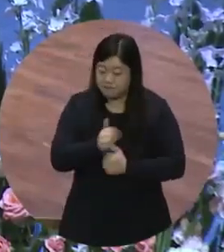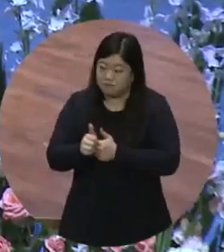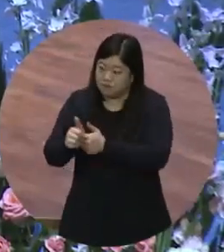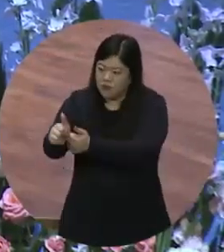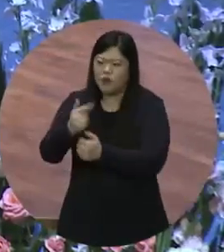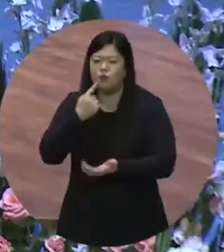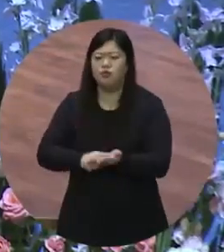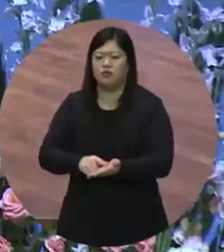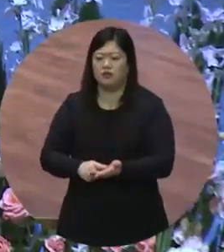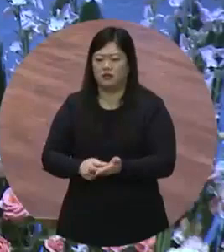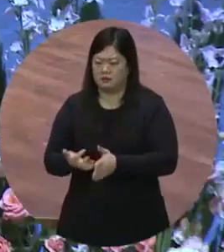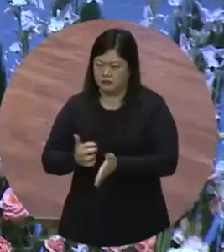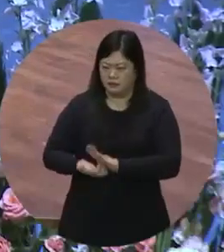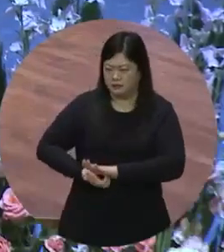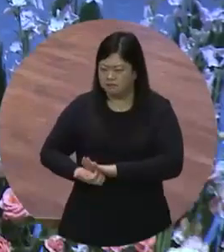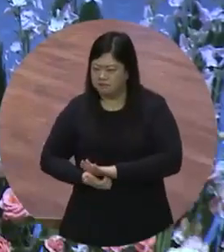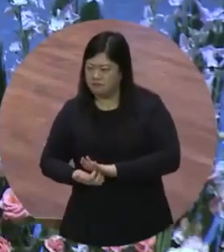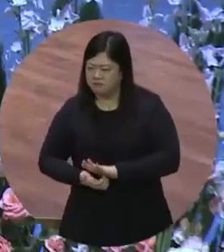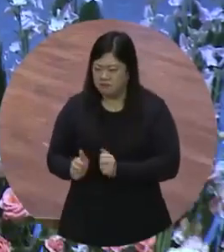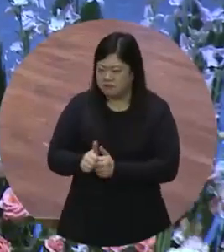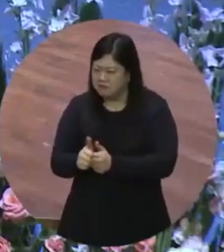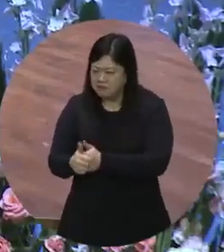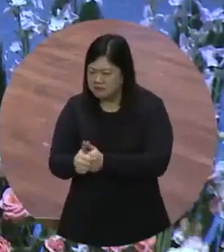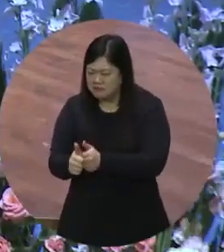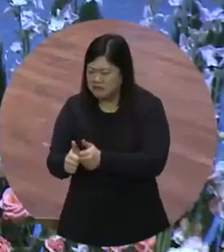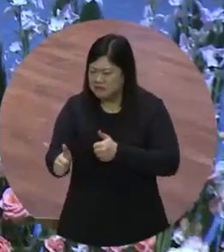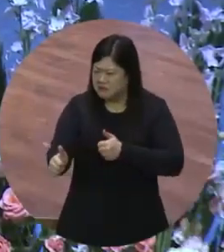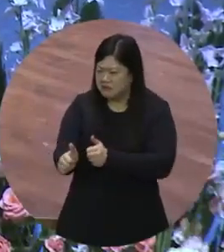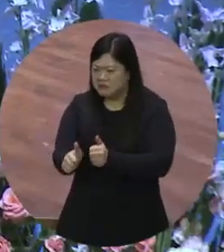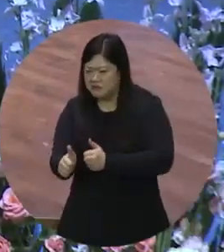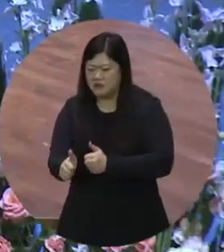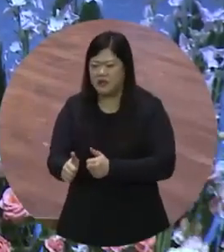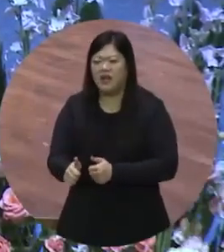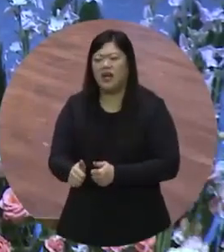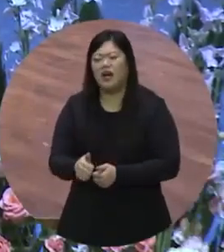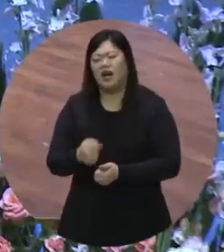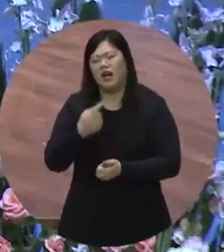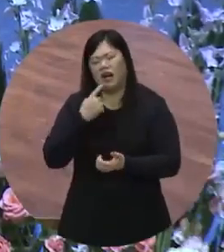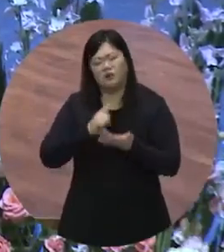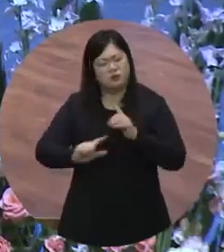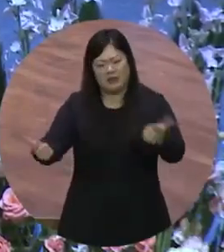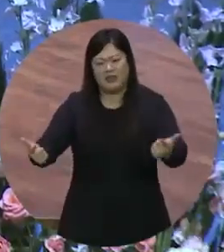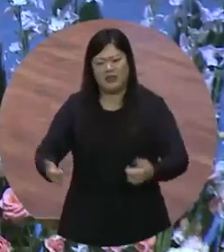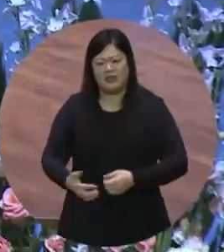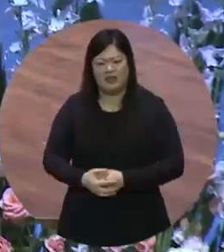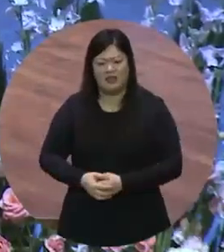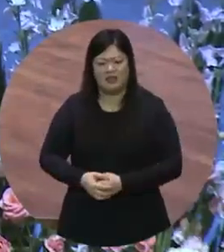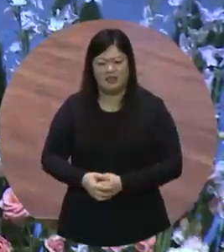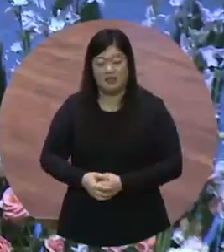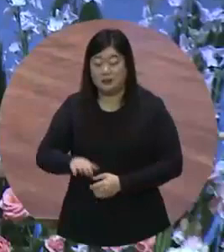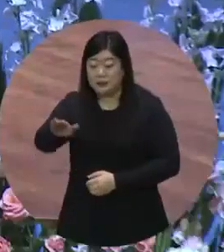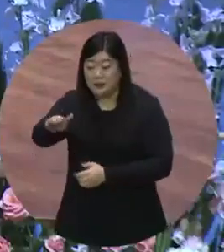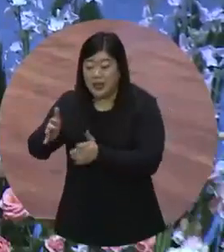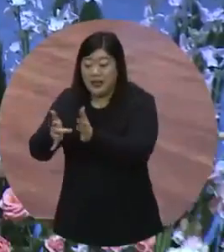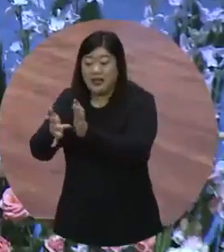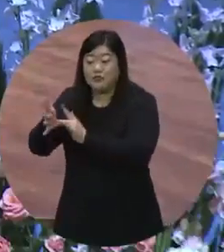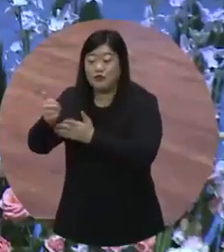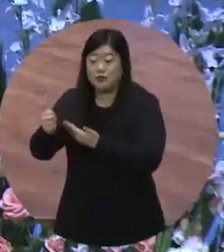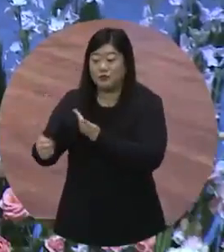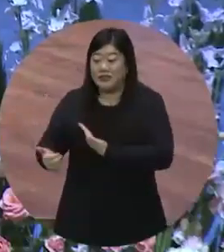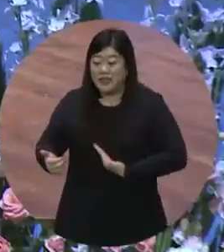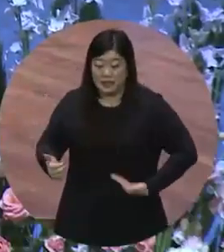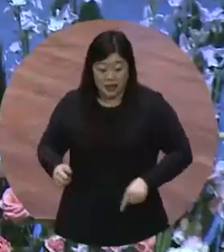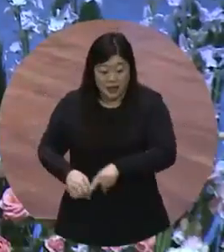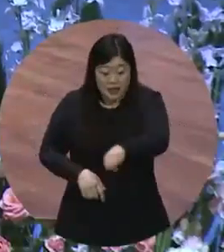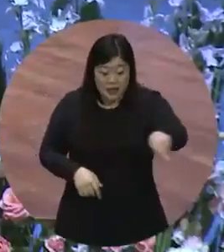막 힘들어요. 그래서 예수님이요 단순한 베드로 같은 단순한 사람들 제자 삼았어요. 그냥 시키면 시키